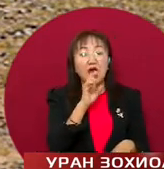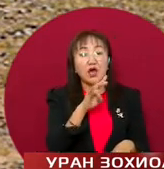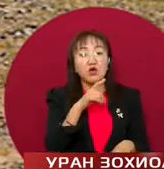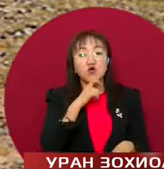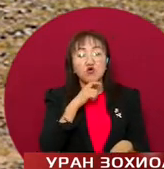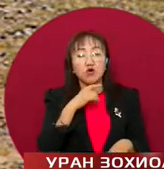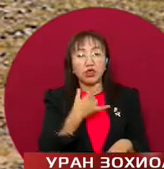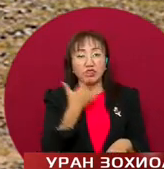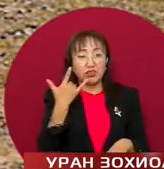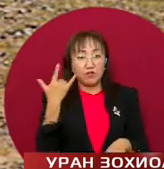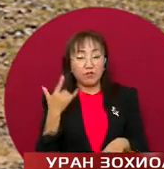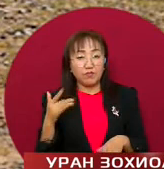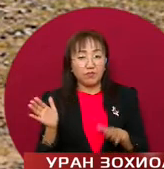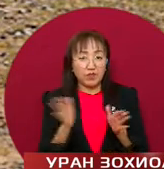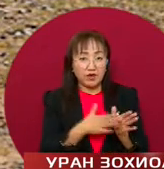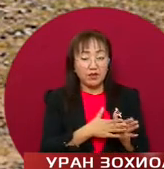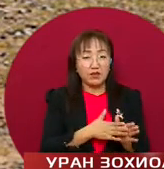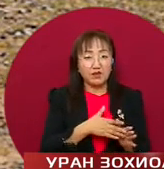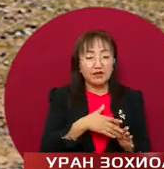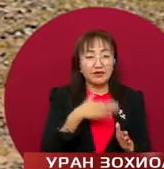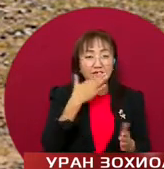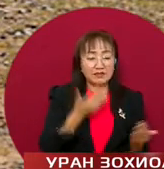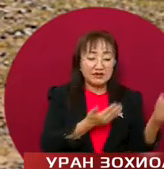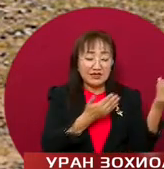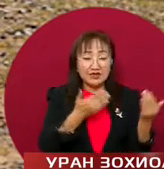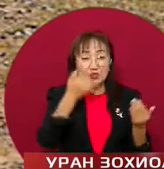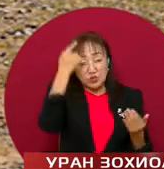Нялх хүүхдийн зулаан ус шиг шингэн хургалж